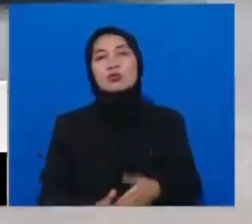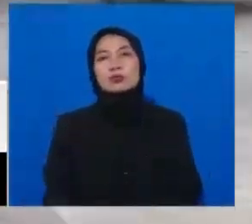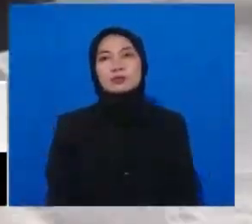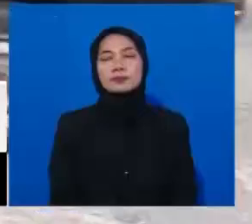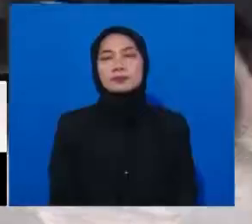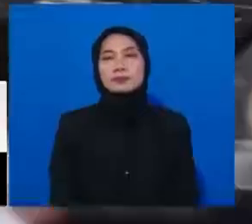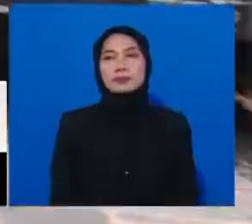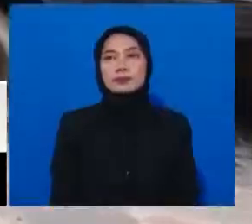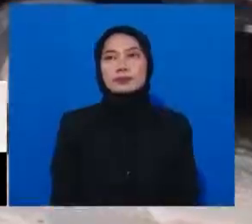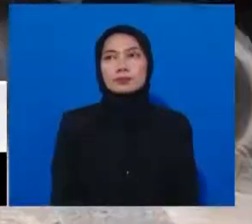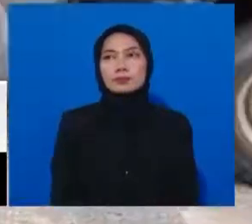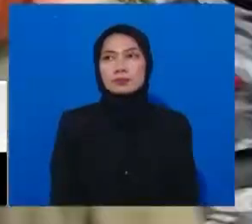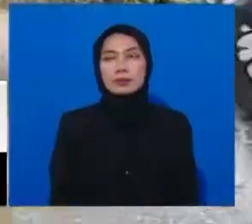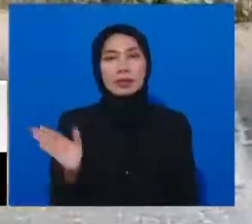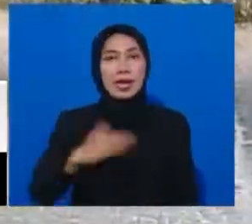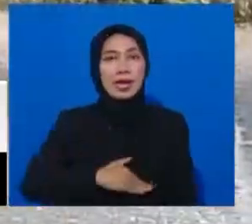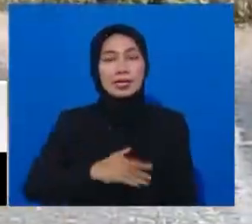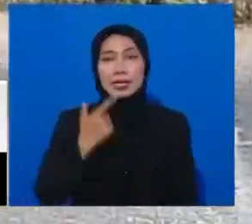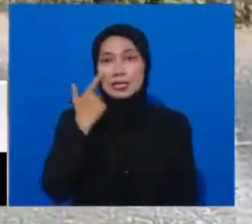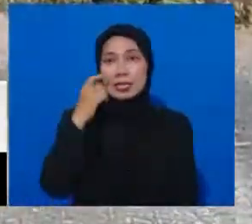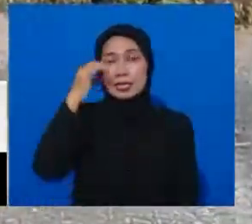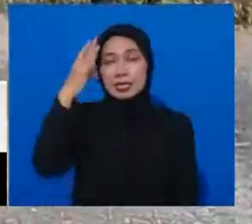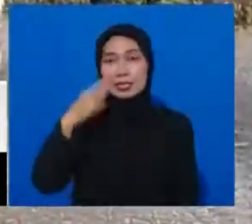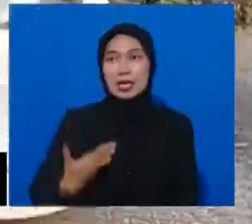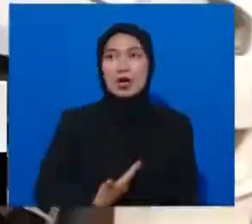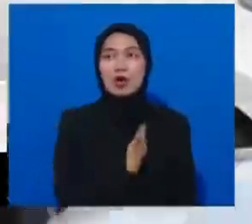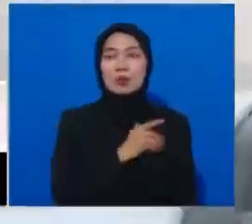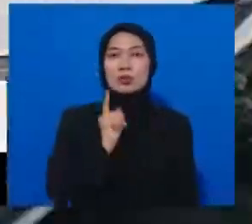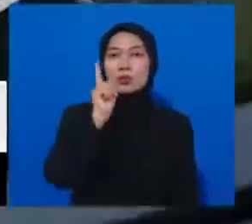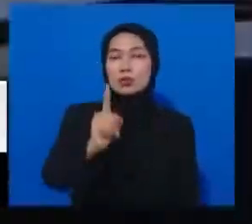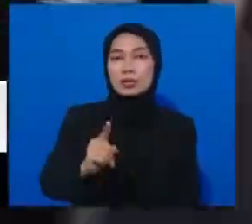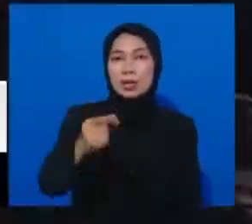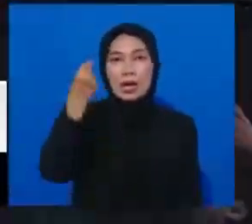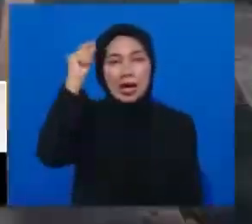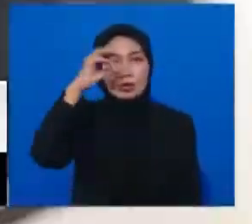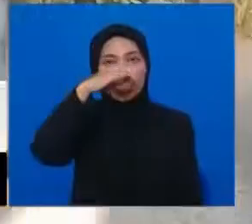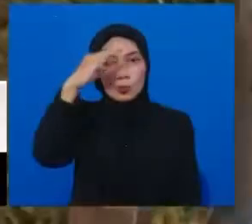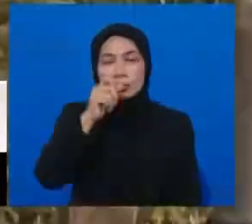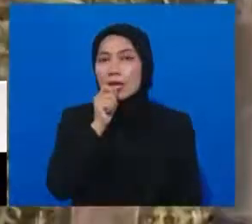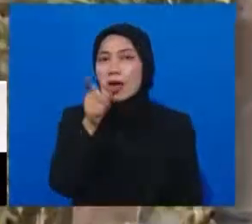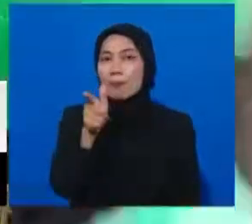ini. Selasa siang, korban mendatangi Polsek Gunung Putri untuk melaporkan kasus